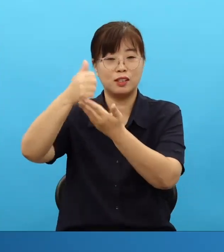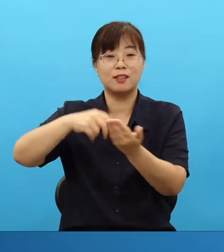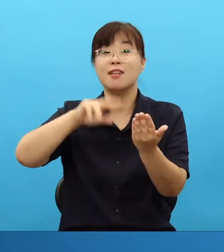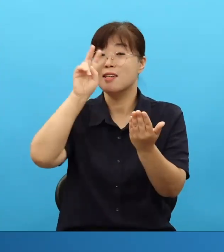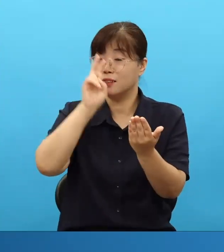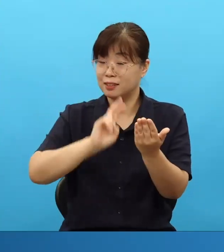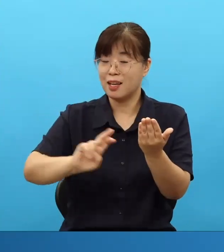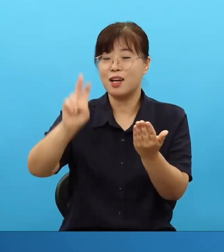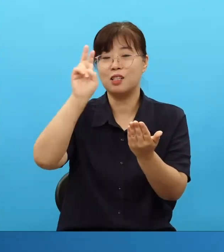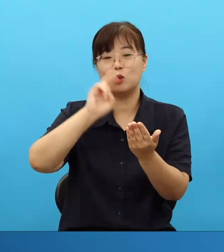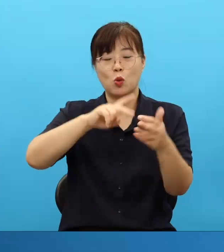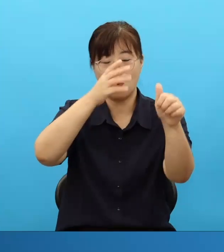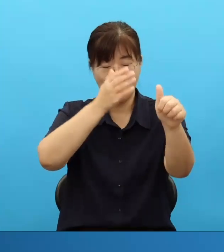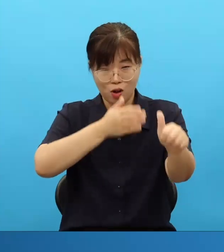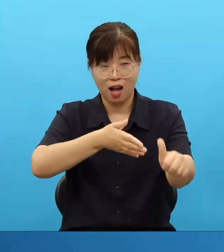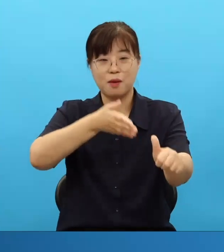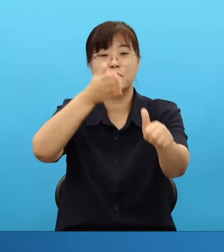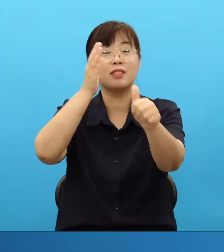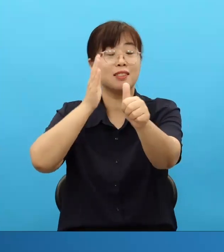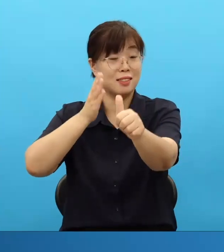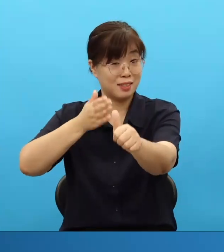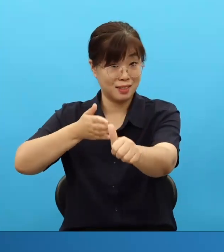불서을 찬송합시다